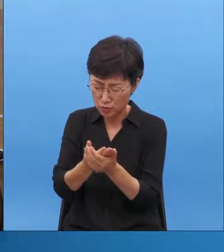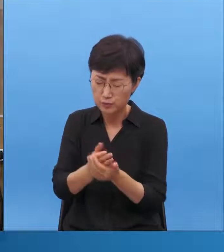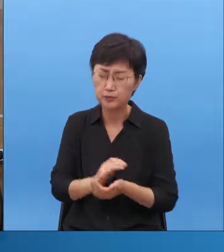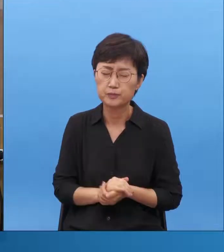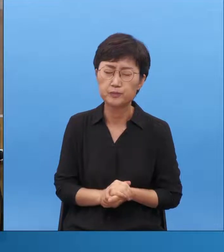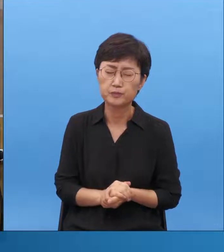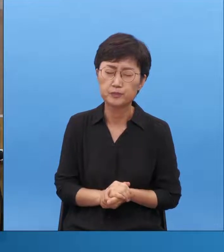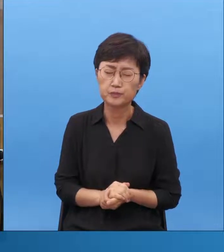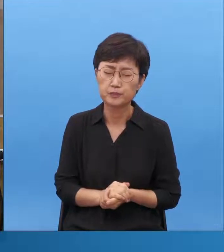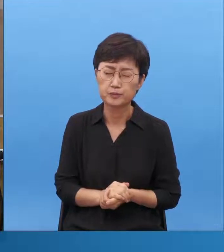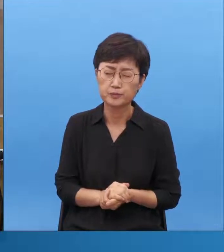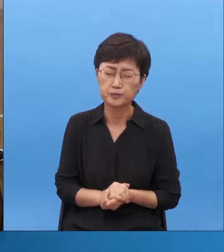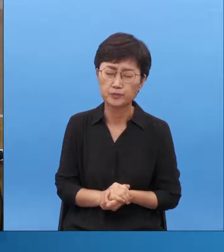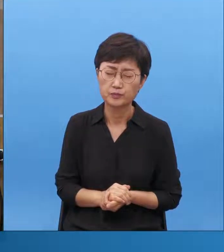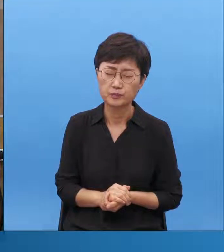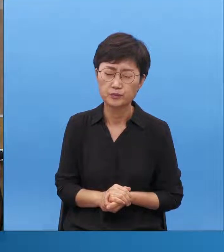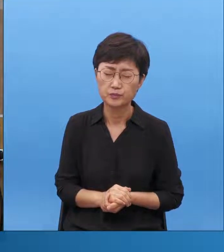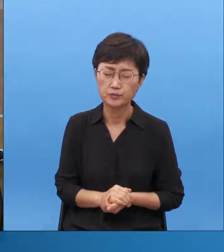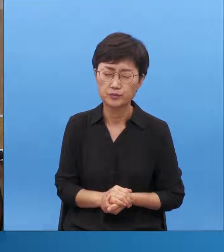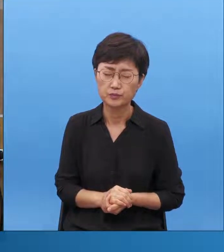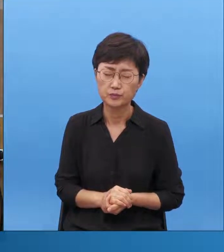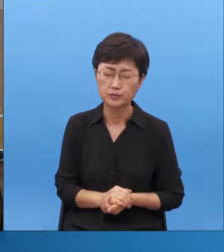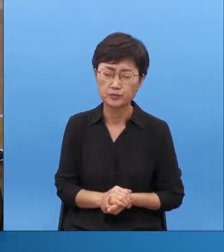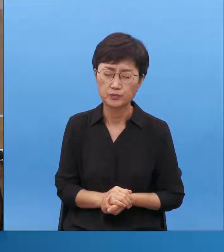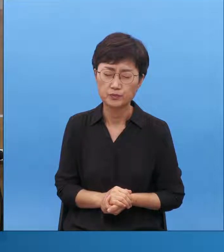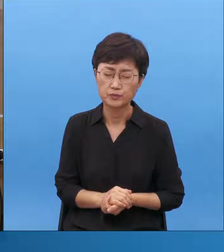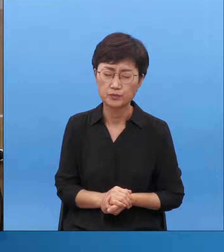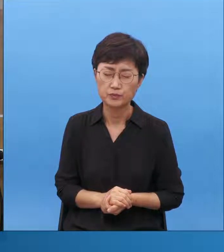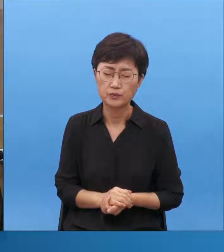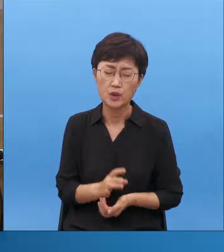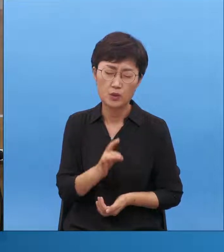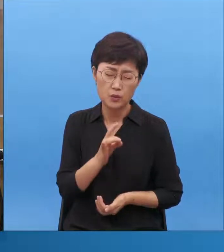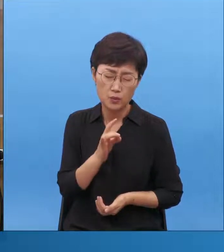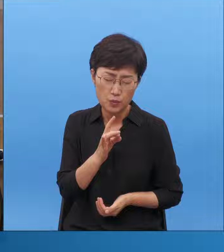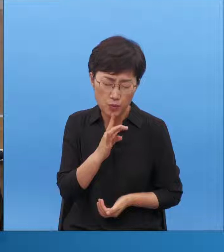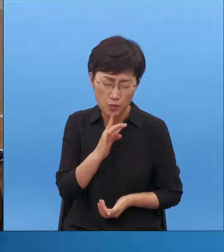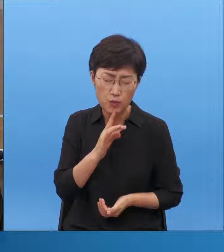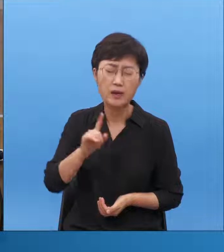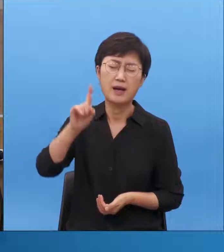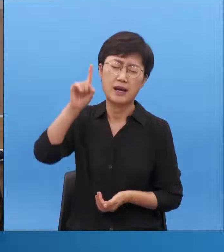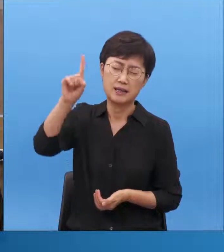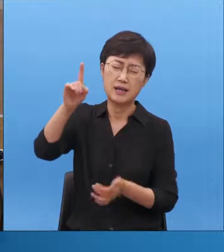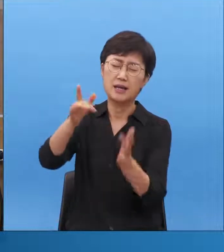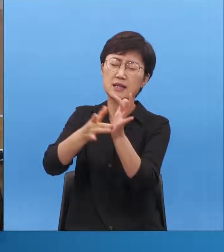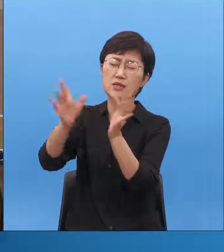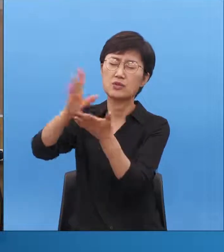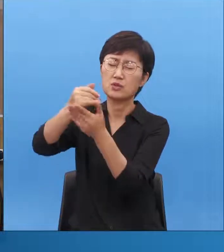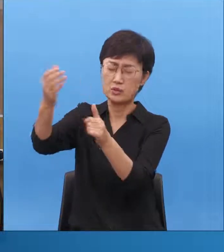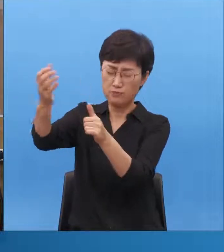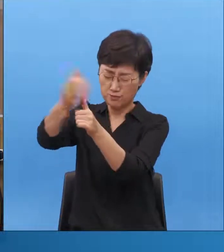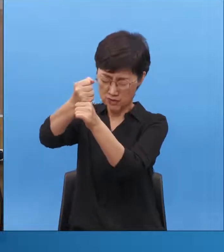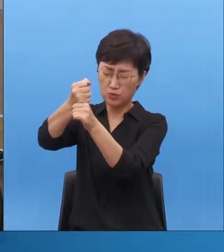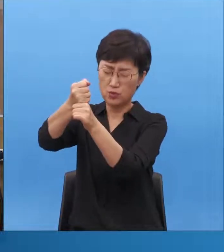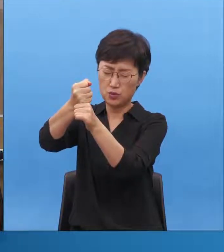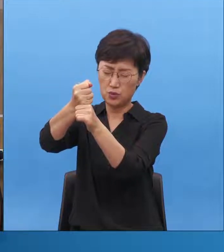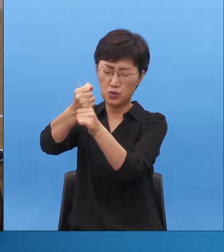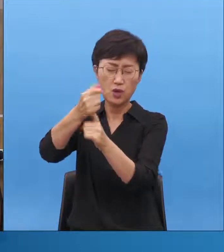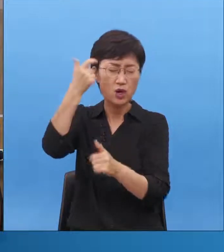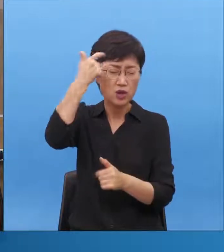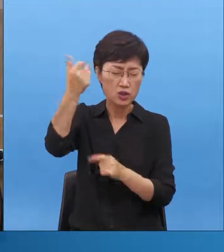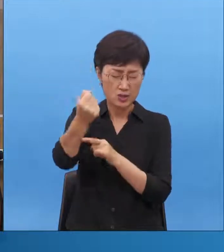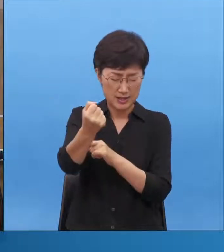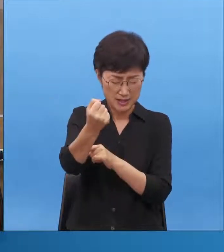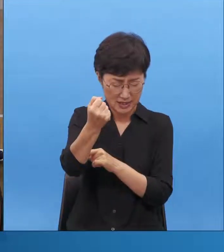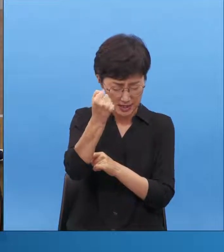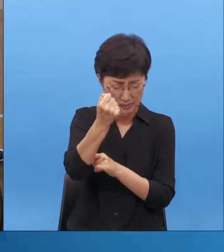that saves and heals the 237 nations be constructed. 오직 유일성 재창조과 축복과 영적 섬이 기능 섬비 문화